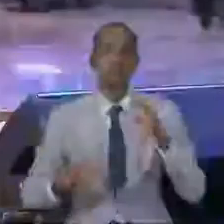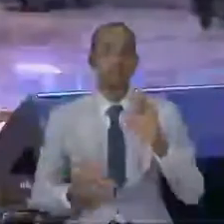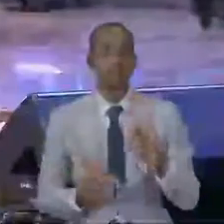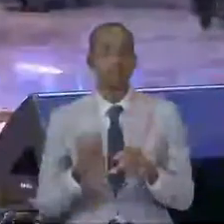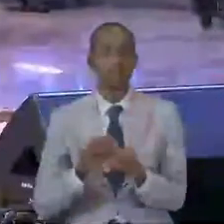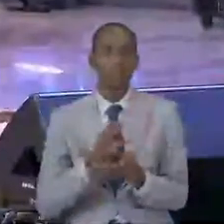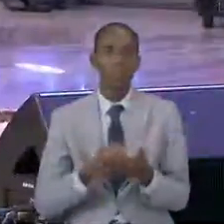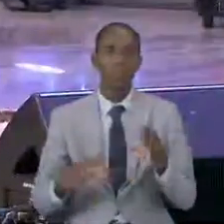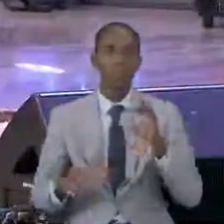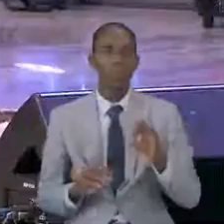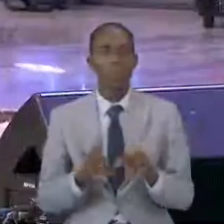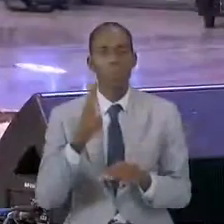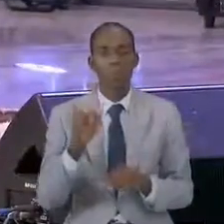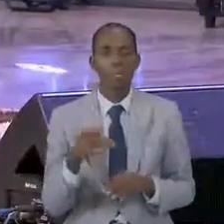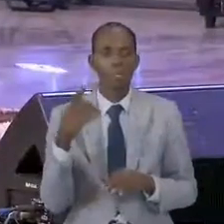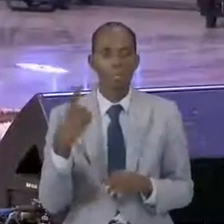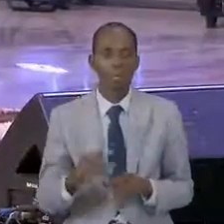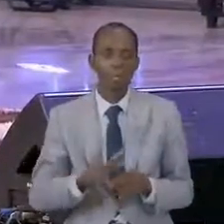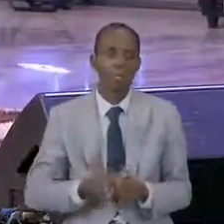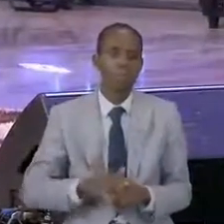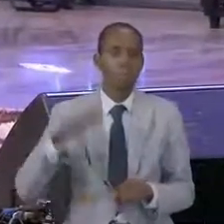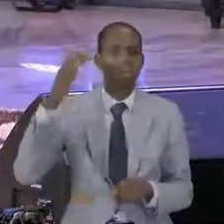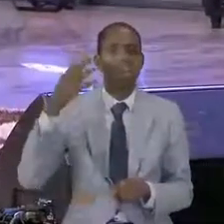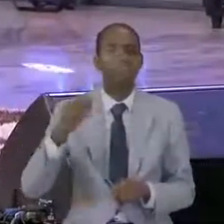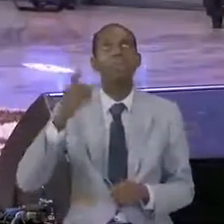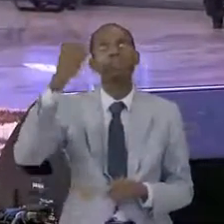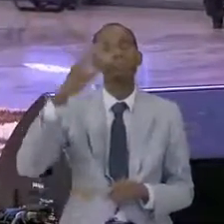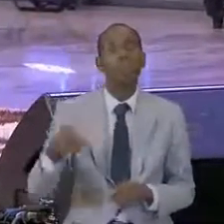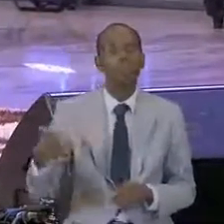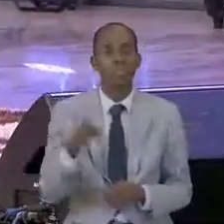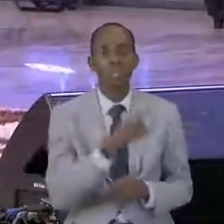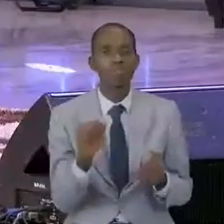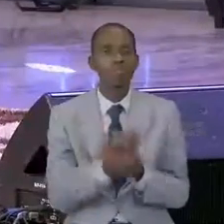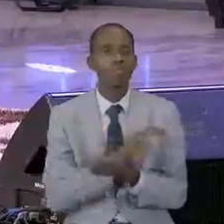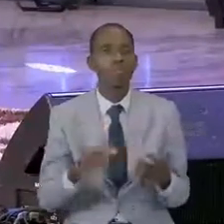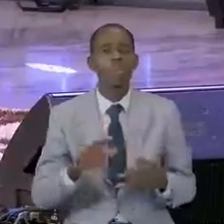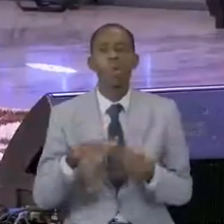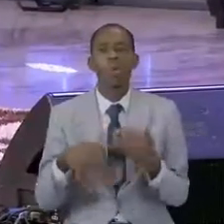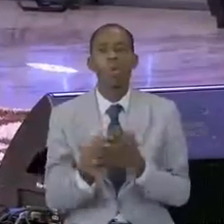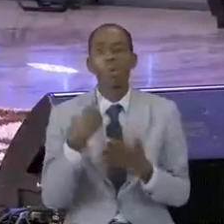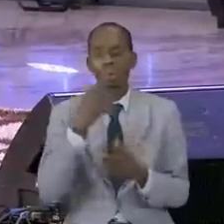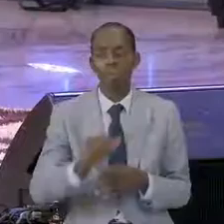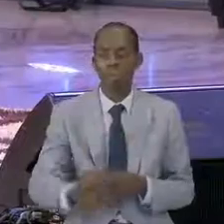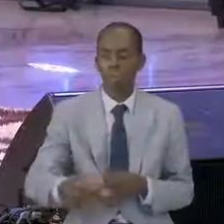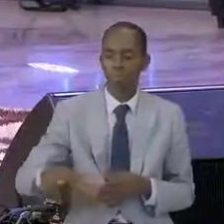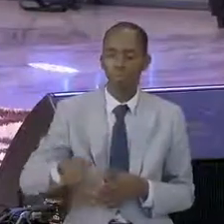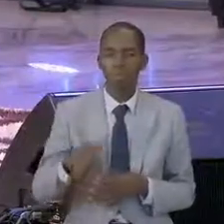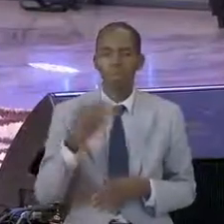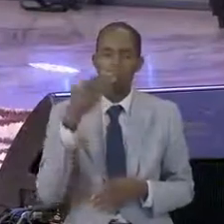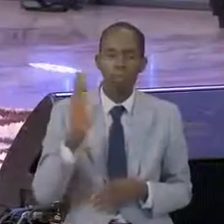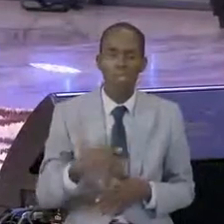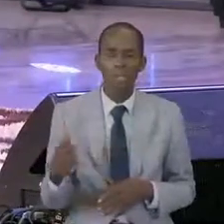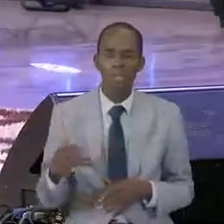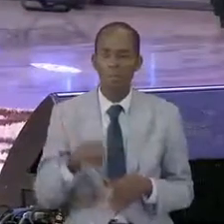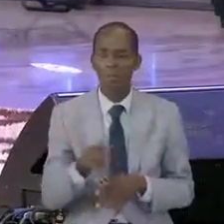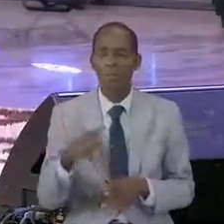durable voyons job chapitre 4 versets 9 et le pénis par le souffle de Dieu ce qui sème